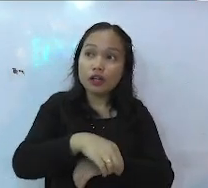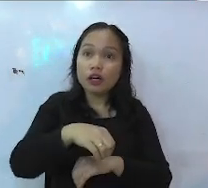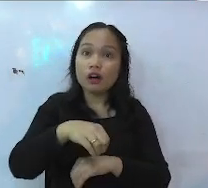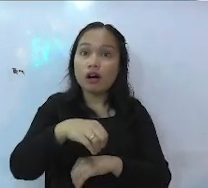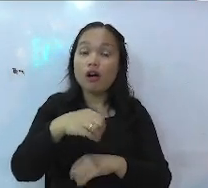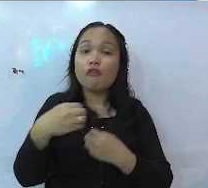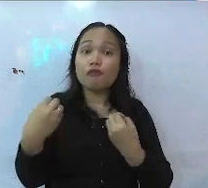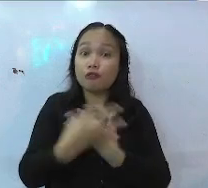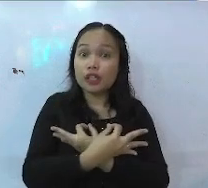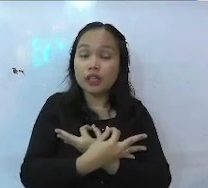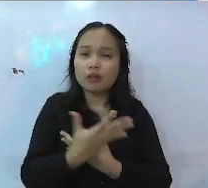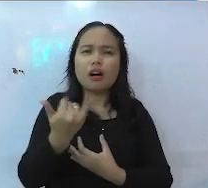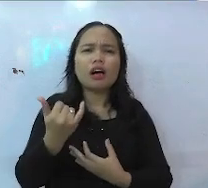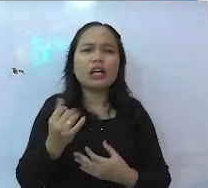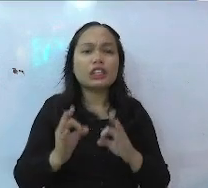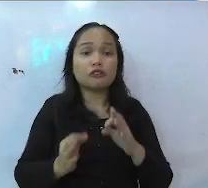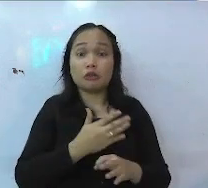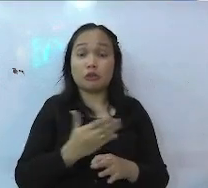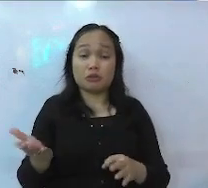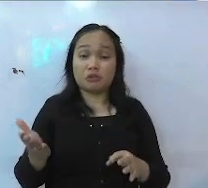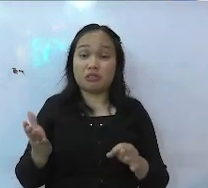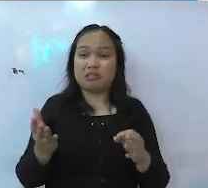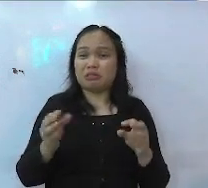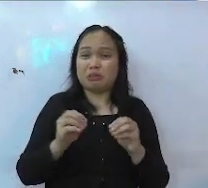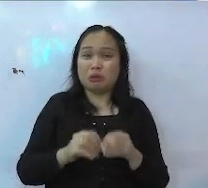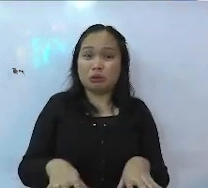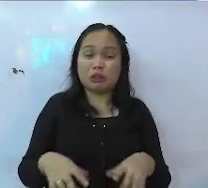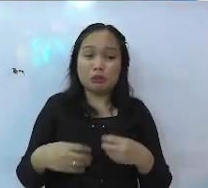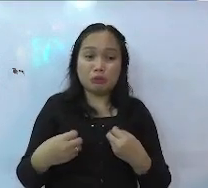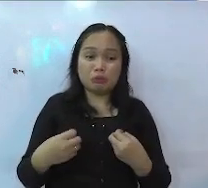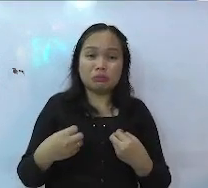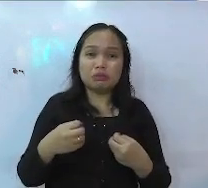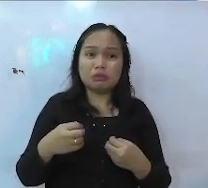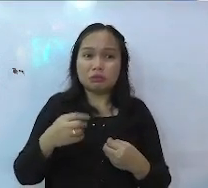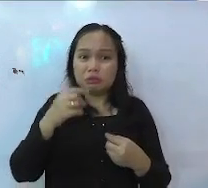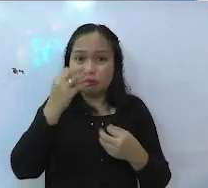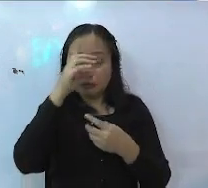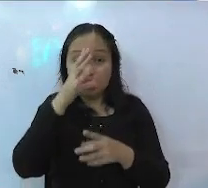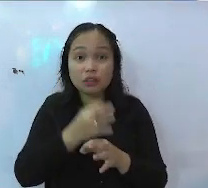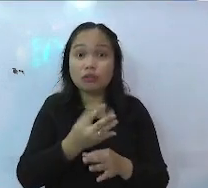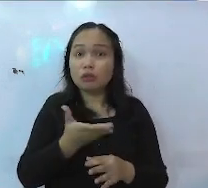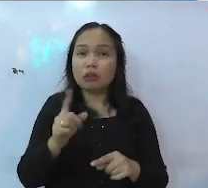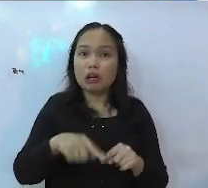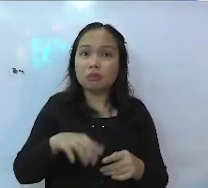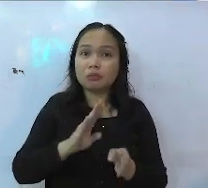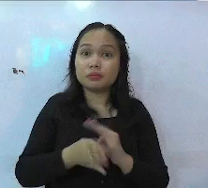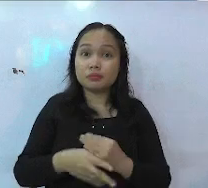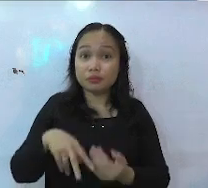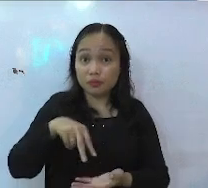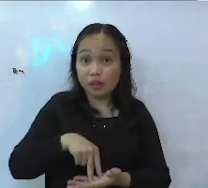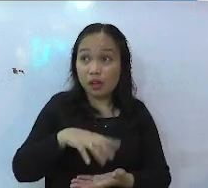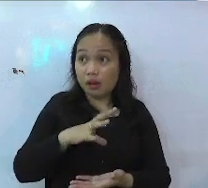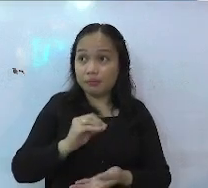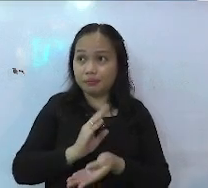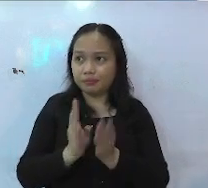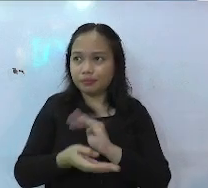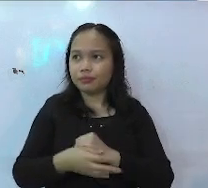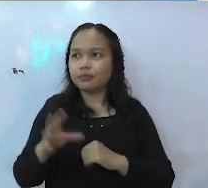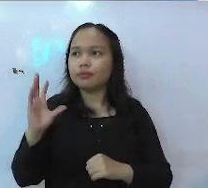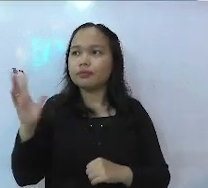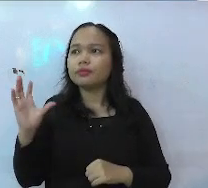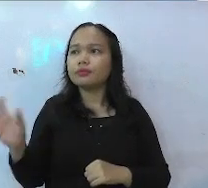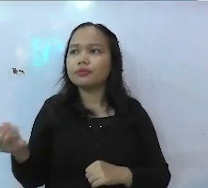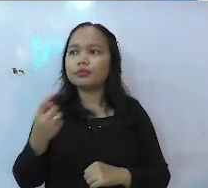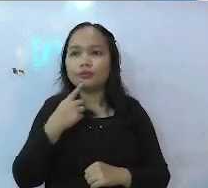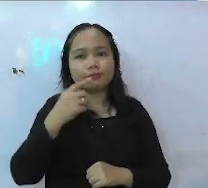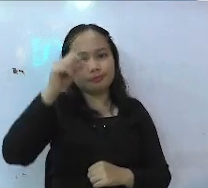Faith that's right kasi pag nawala na yan hindi ka na makakapag stand up hindi ka na makakapag stand out Pero balik tayo sa sinasabi ko Tandaan